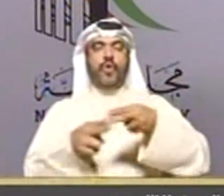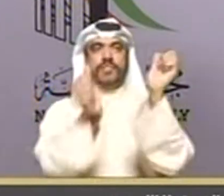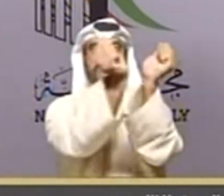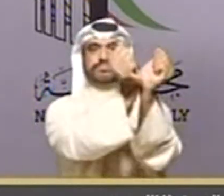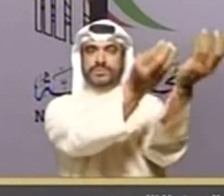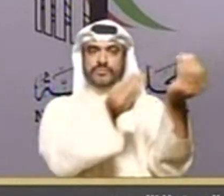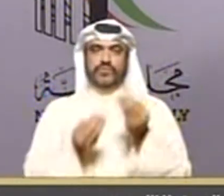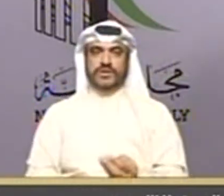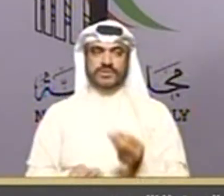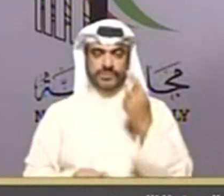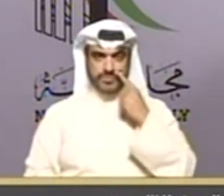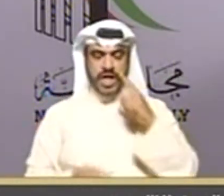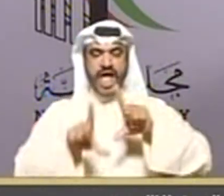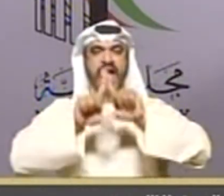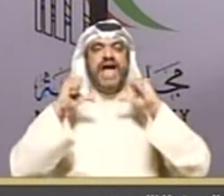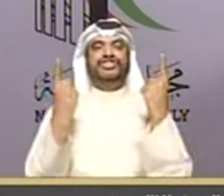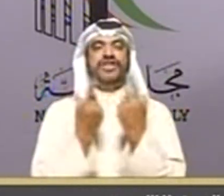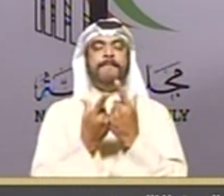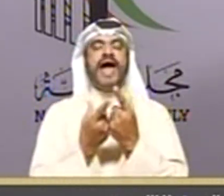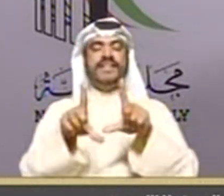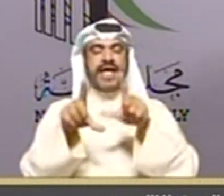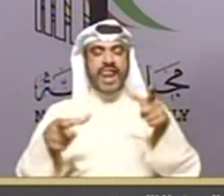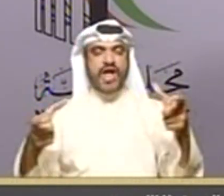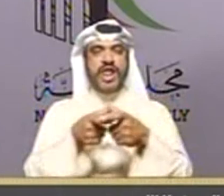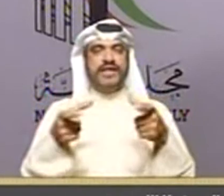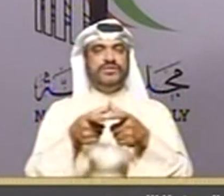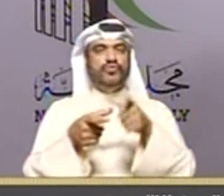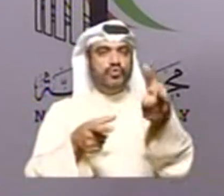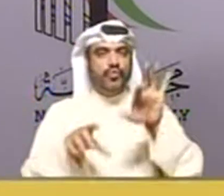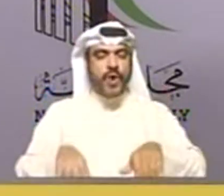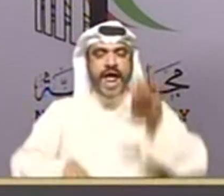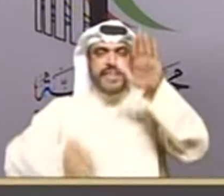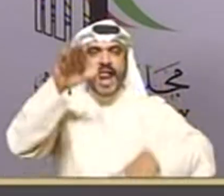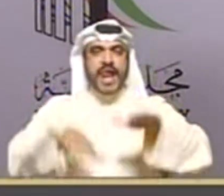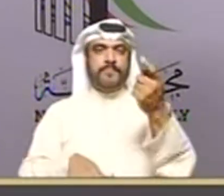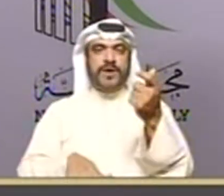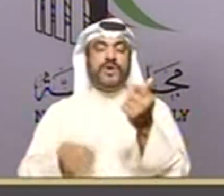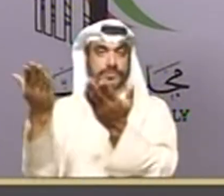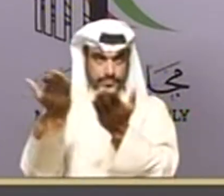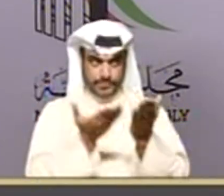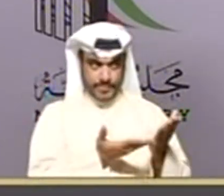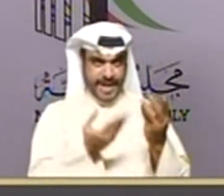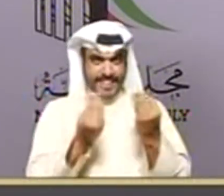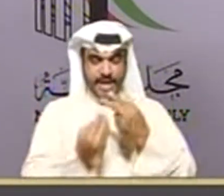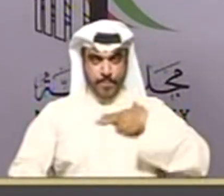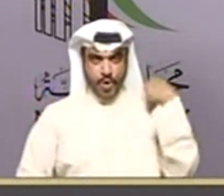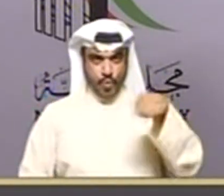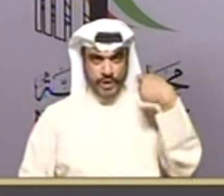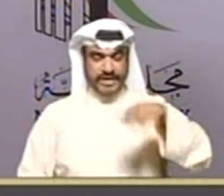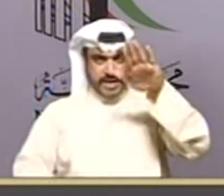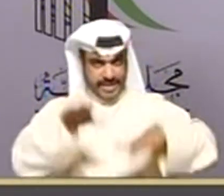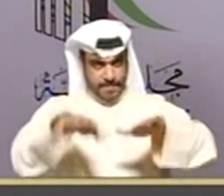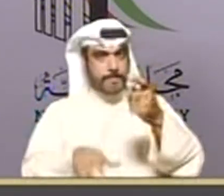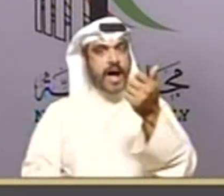لمجلس الأمة. اجتمعت اللجنة المالية اليوم وبحضور ضيوف اللجنة من وزارة المالية ومن